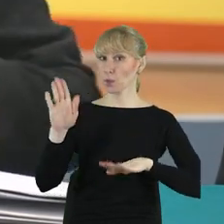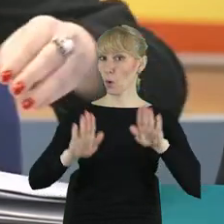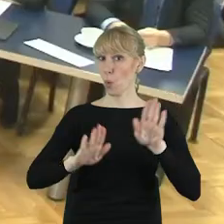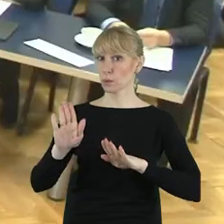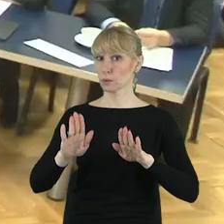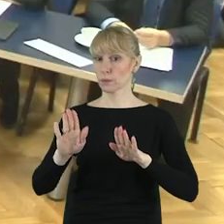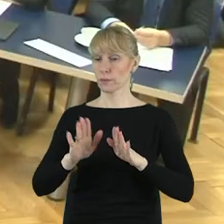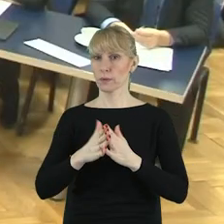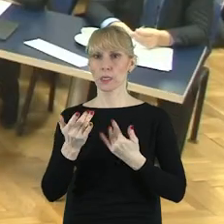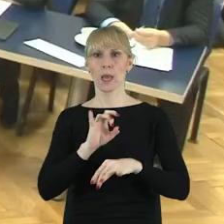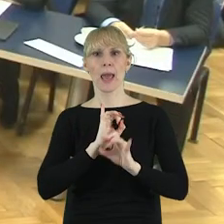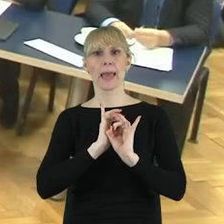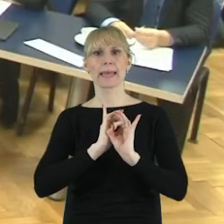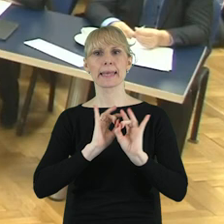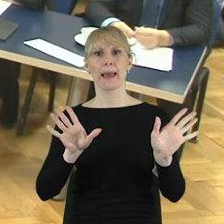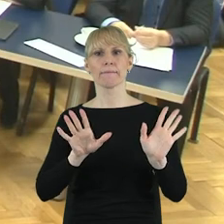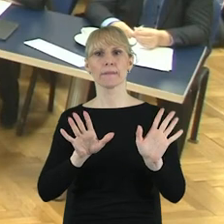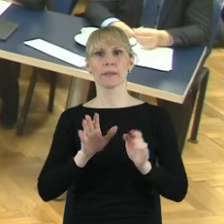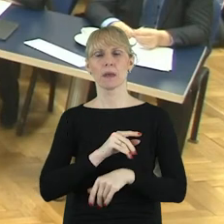Pan marszałek Piotr Adamczyk.